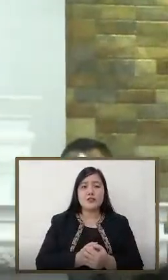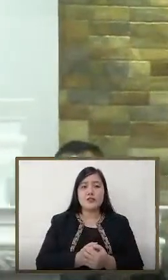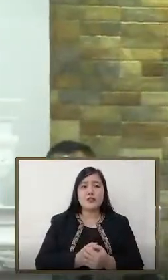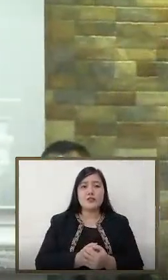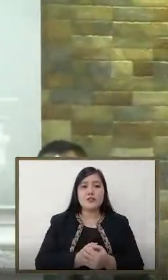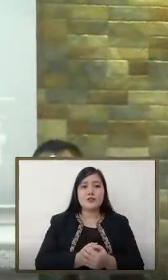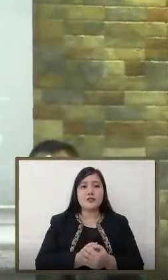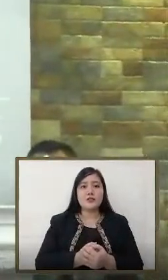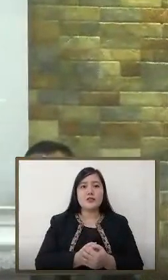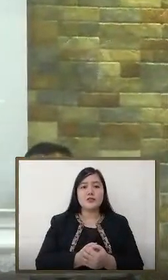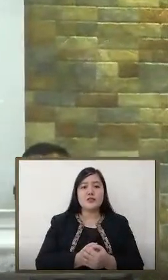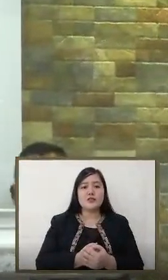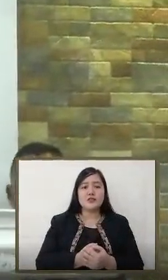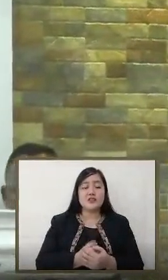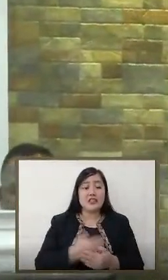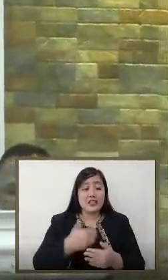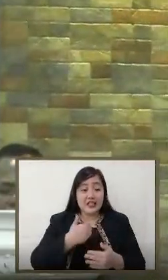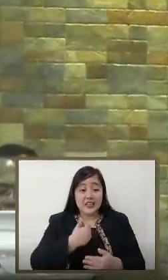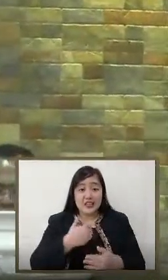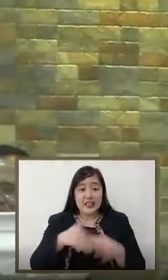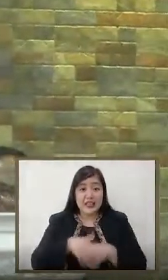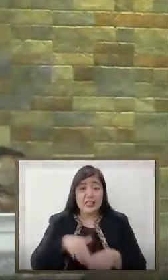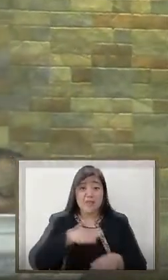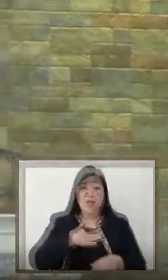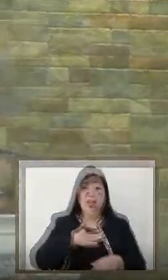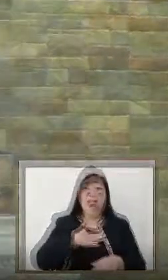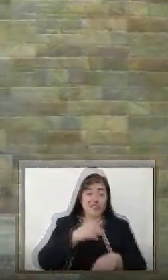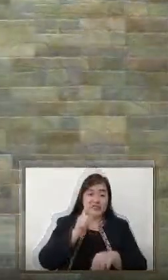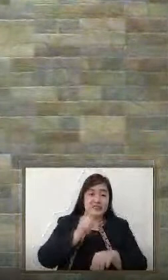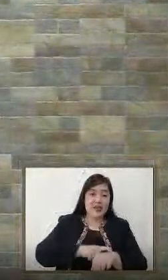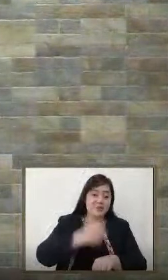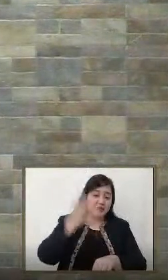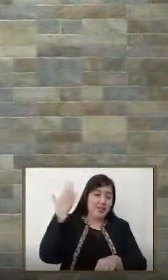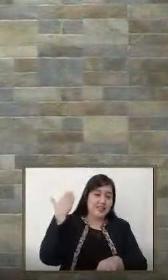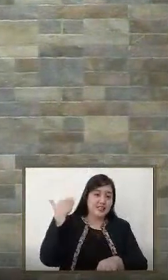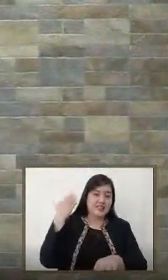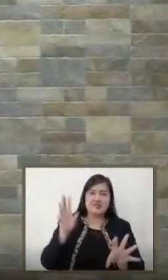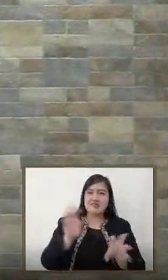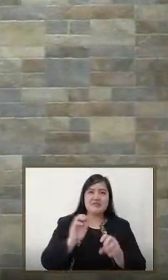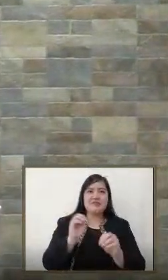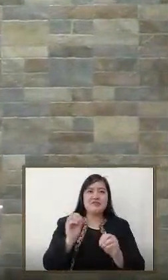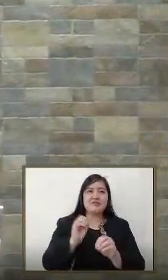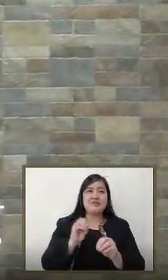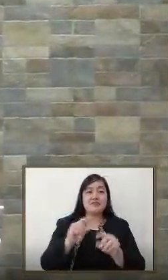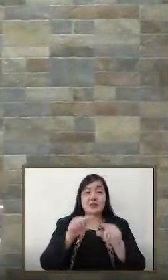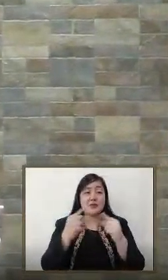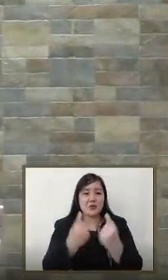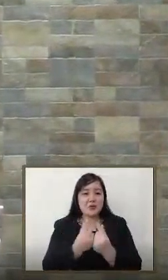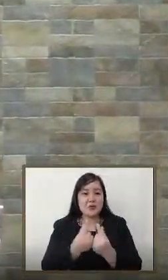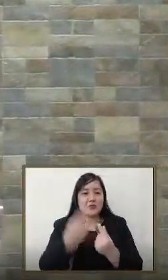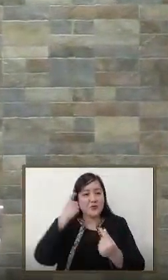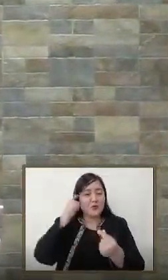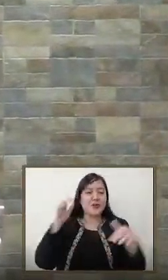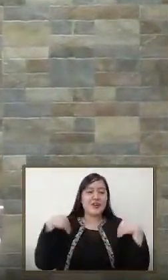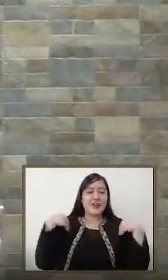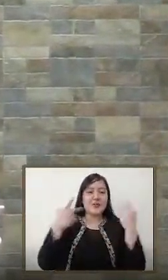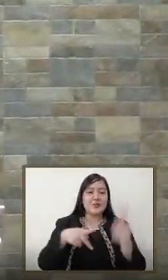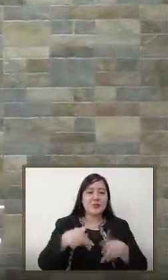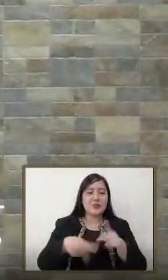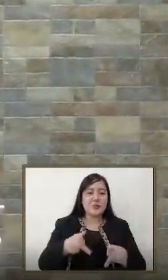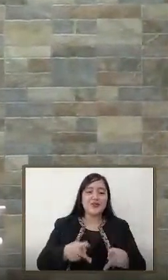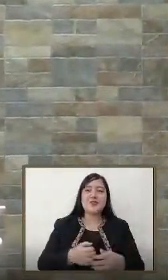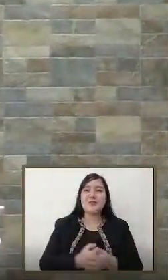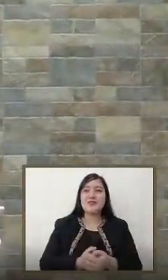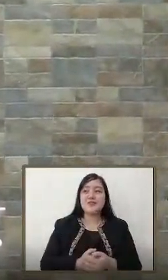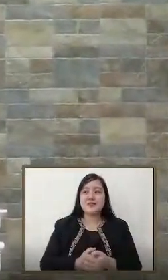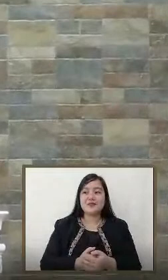ko inabot yung mga ganyang mga patakaran eh. Wala, halahalang lang, di ba, Pastor Bernard? Halahalang ang buhay natin, ano?